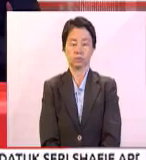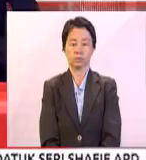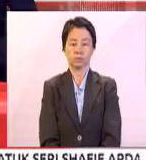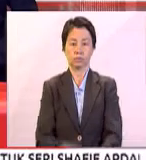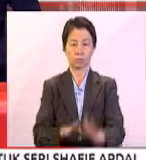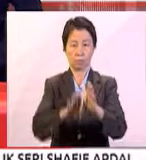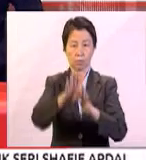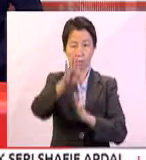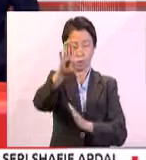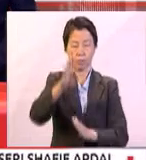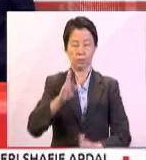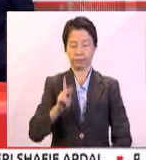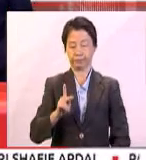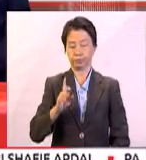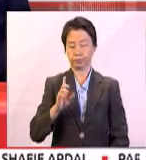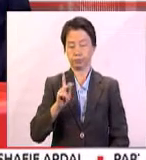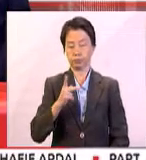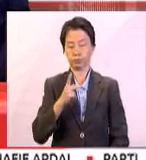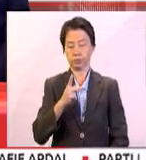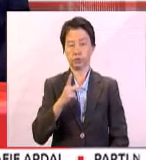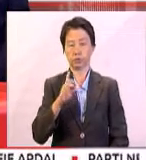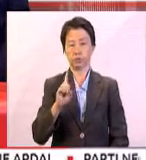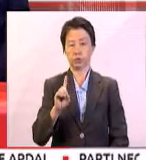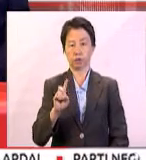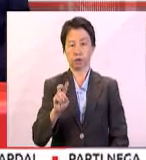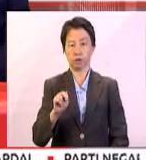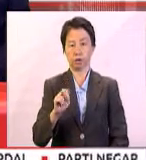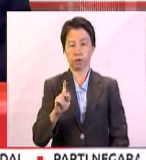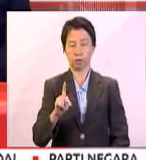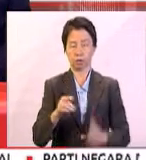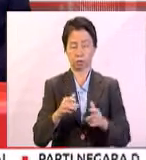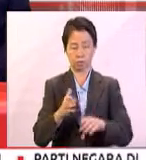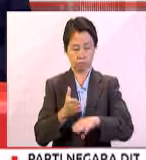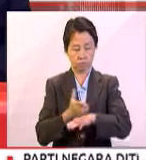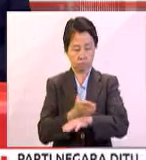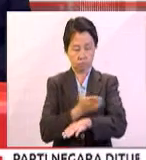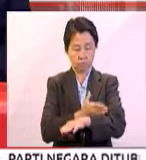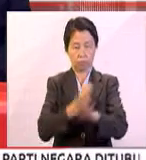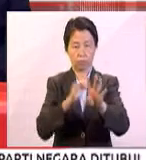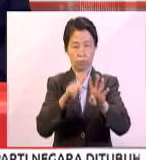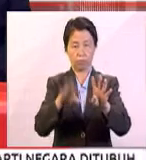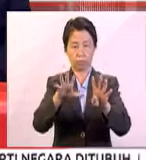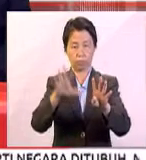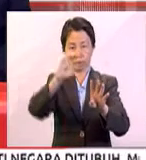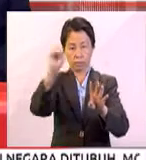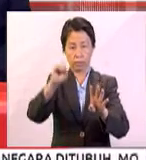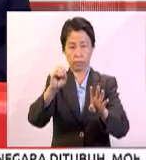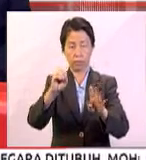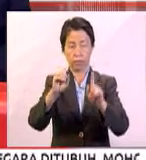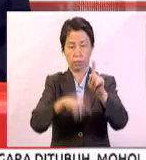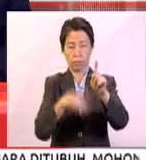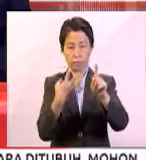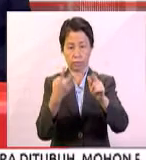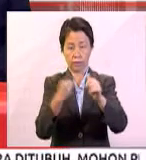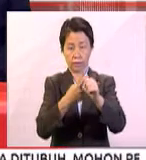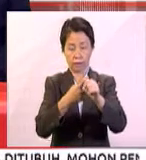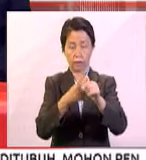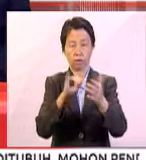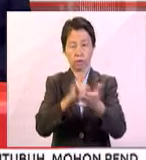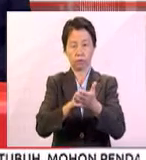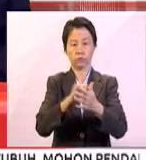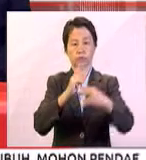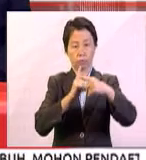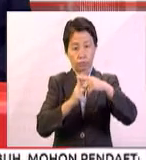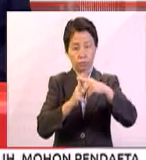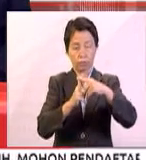Prestasi keluaran dalam negara kasar KDNK yang berkembang sebanyak 4.5% pada suku pertama tahun ini merupakan petanda